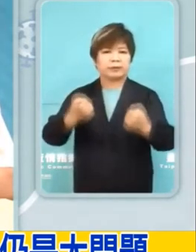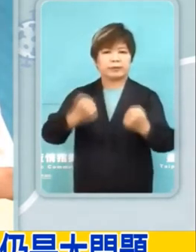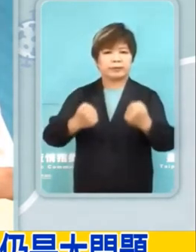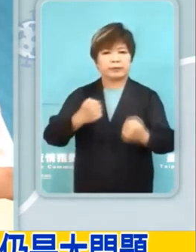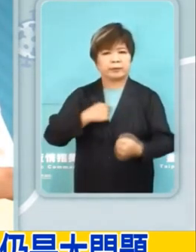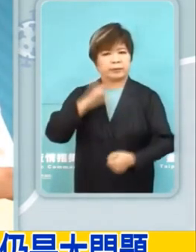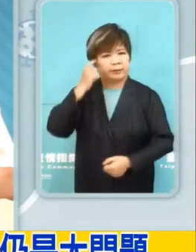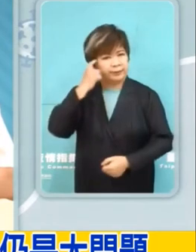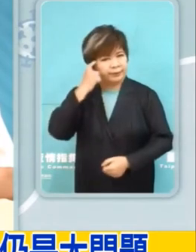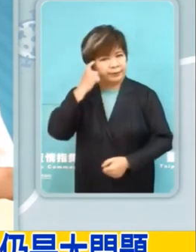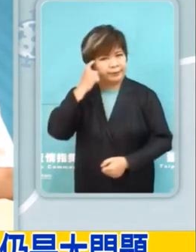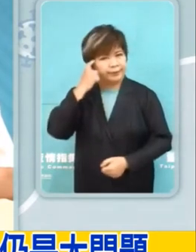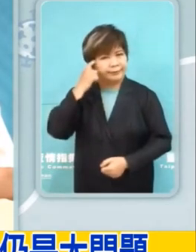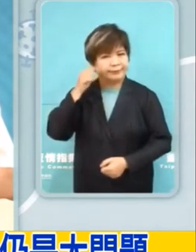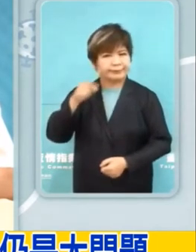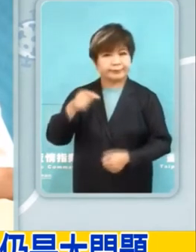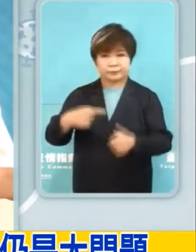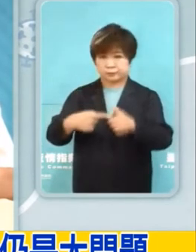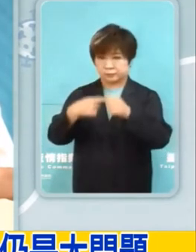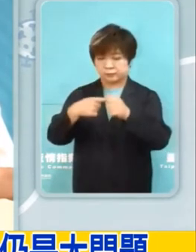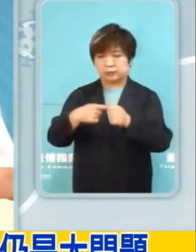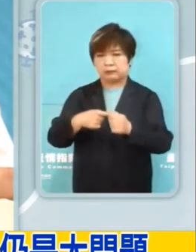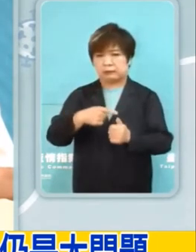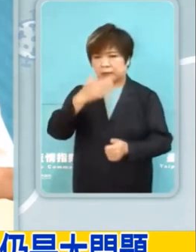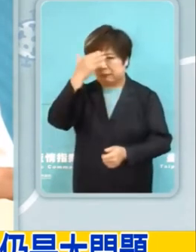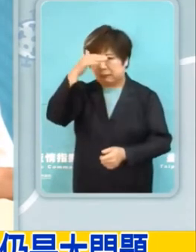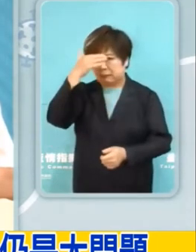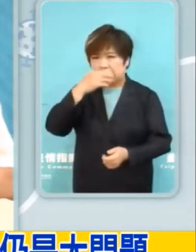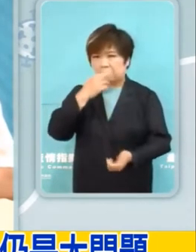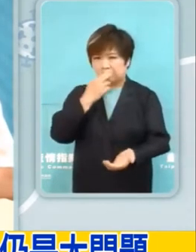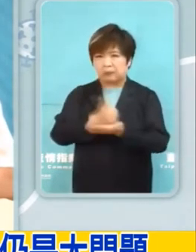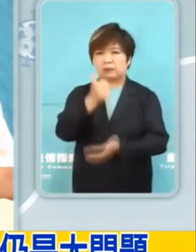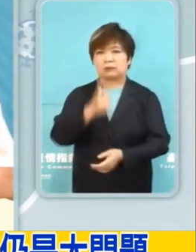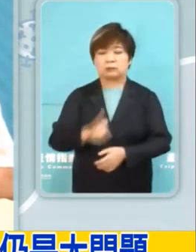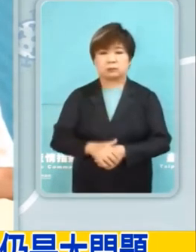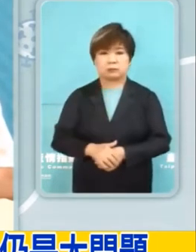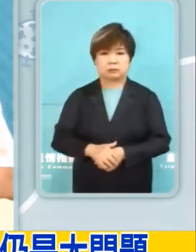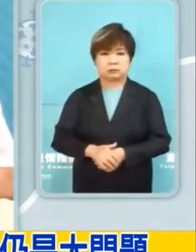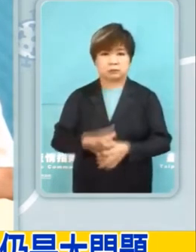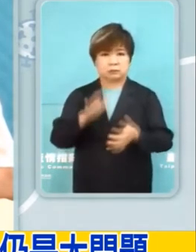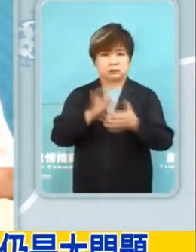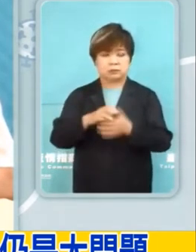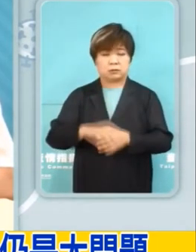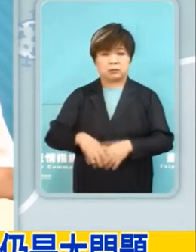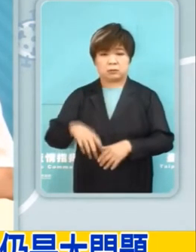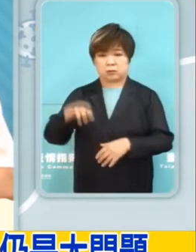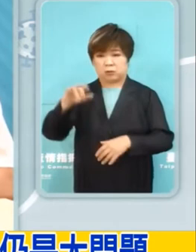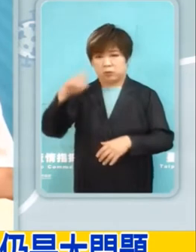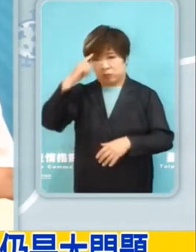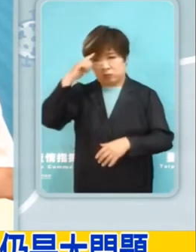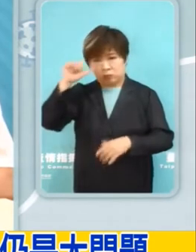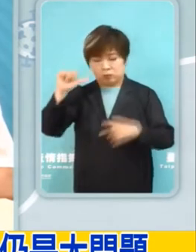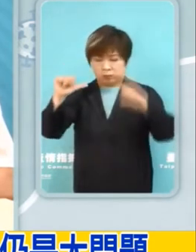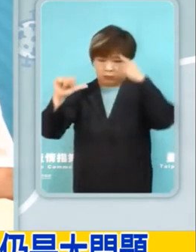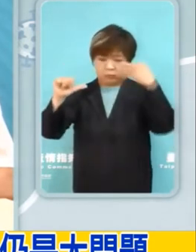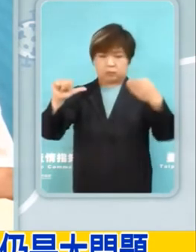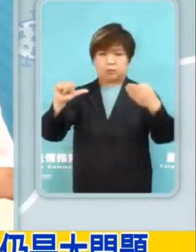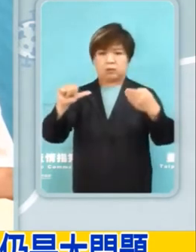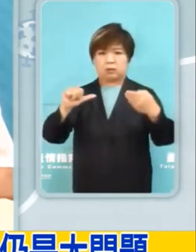想一想，第一，我们运气好啊，因为他在5+9的酒店当中被拦下